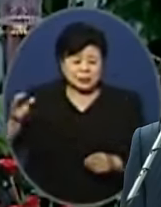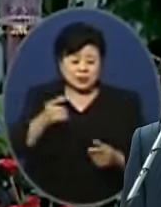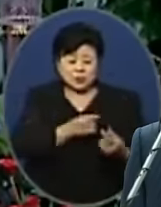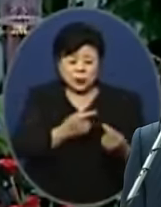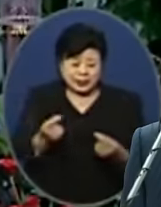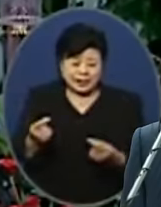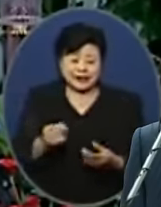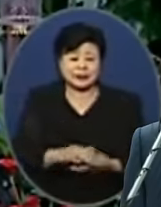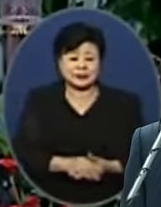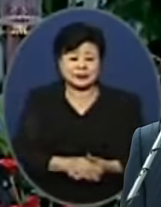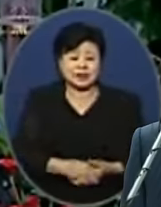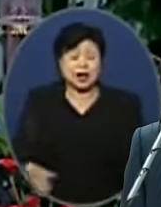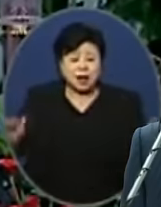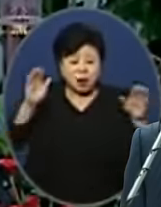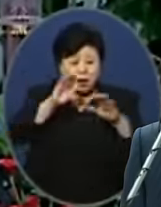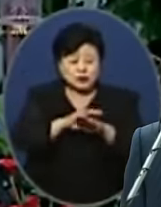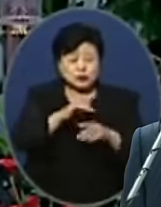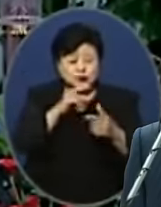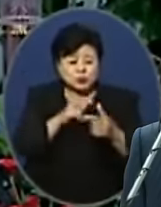것입니다. 어두움과